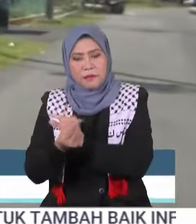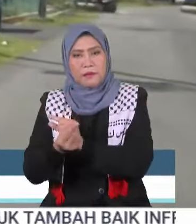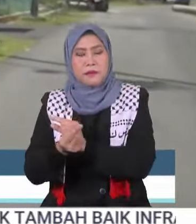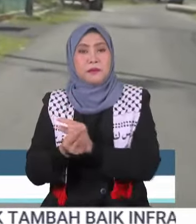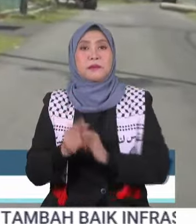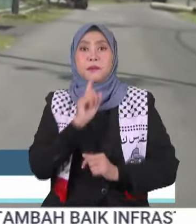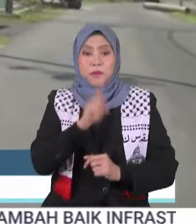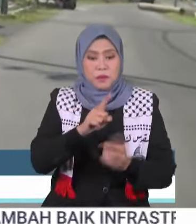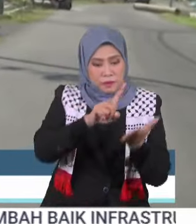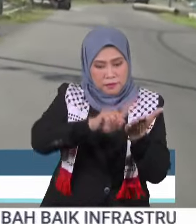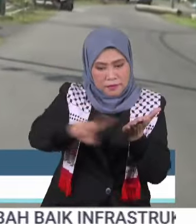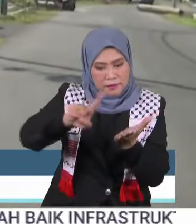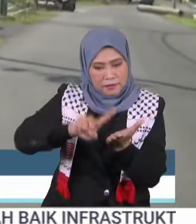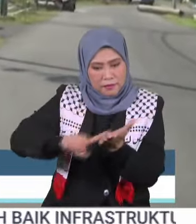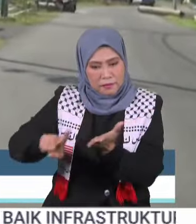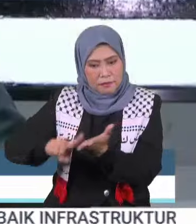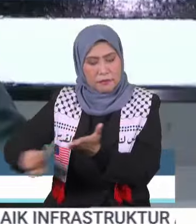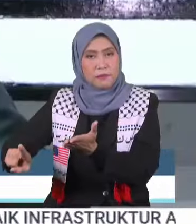periksa balik,